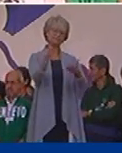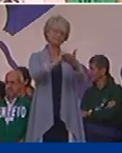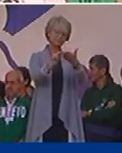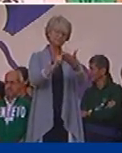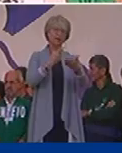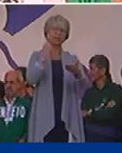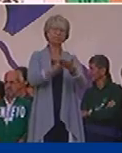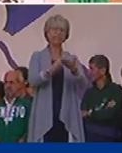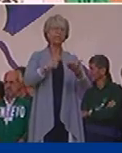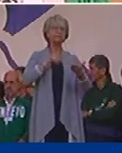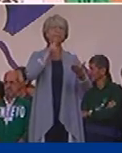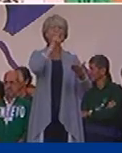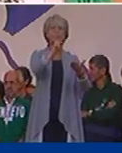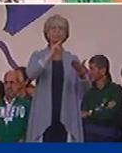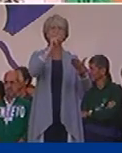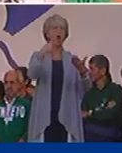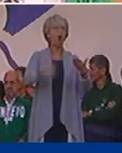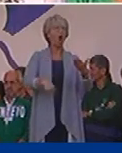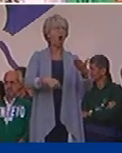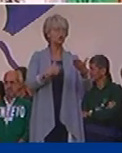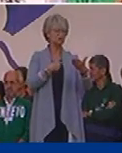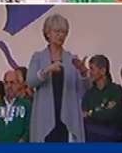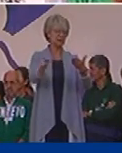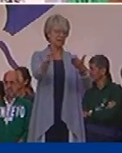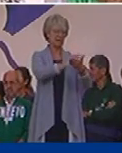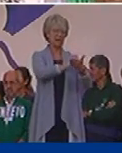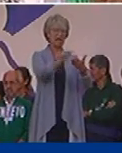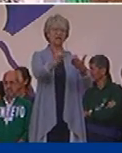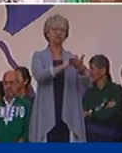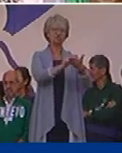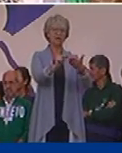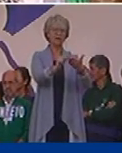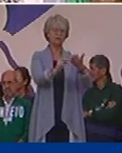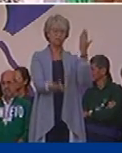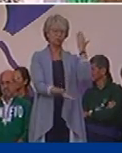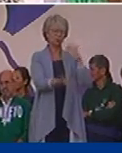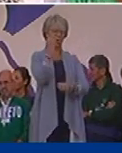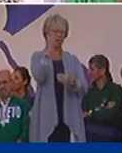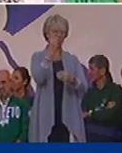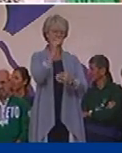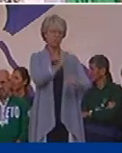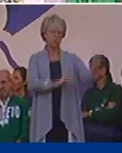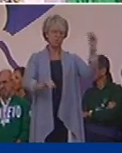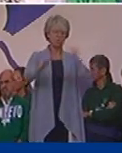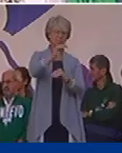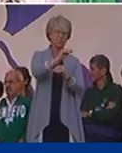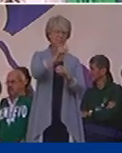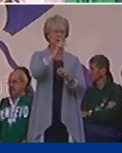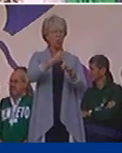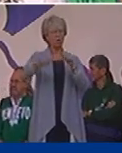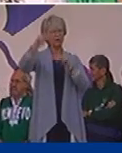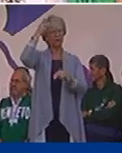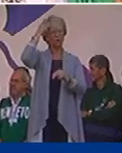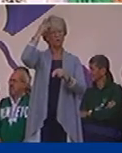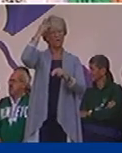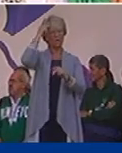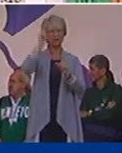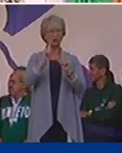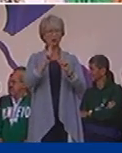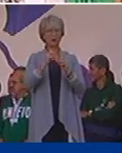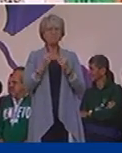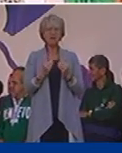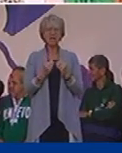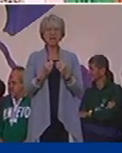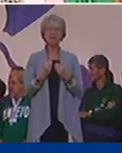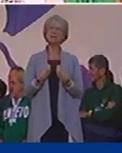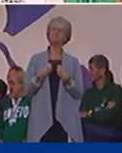dovuto dirvi oggi, cancellando, togliendo, ricordando, chiedendomi "Ma